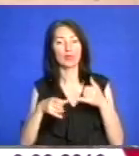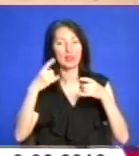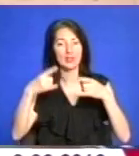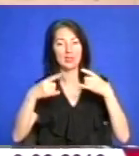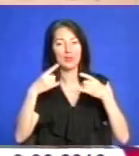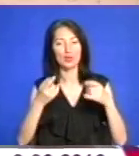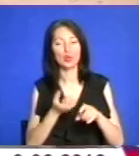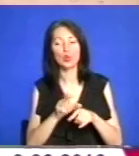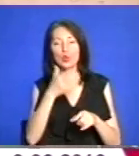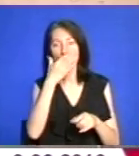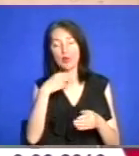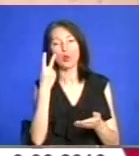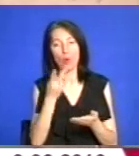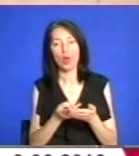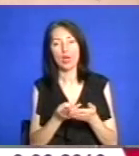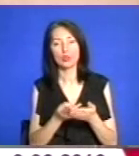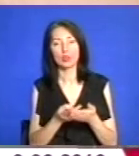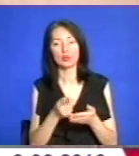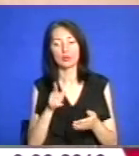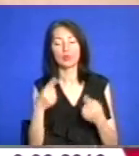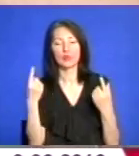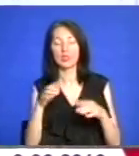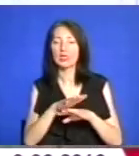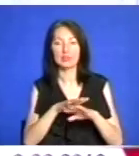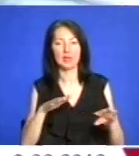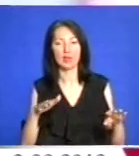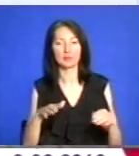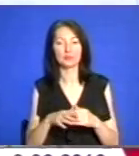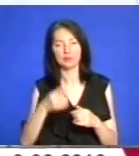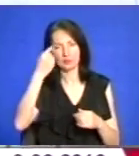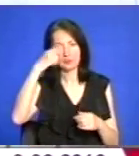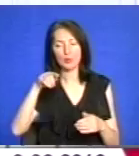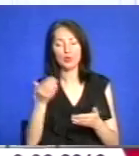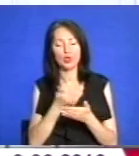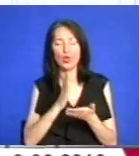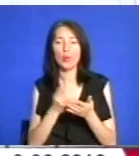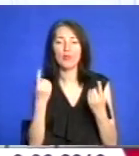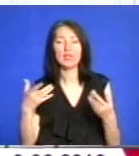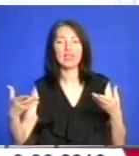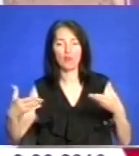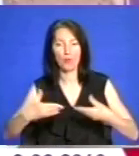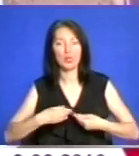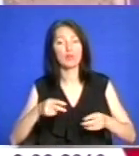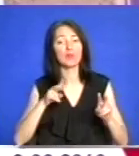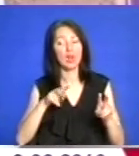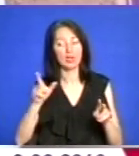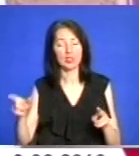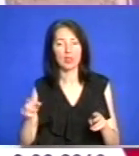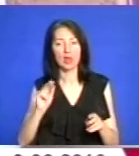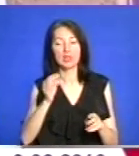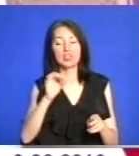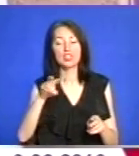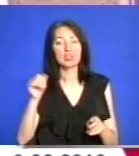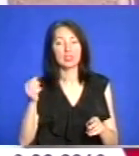телевізор. І він дуже гарно показує, і тут великий зал. Відомо, що кіно має великий вплив на глядача. На Children